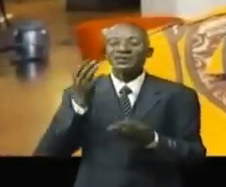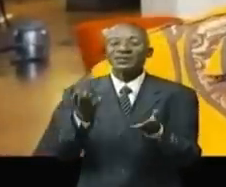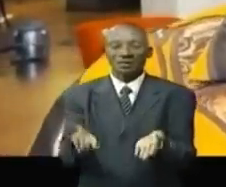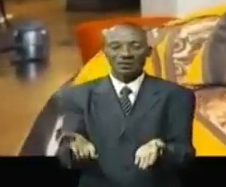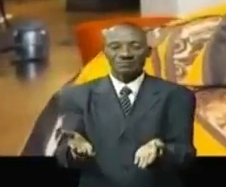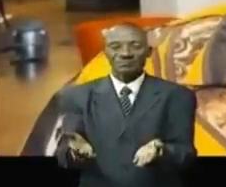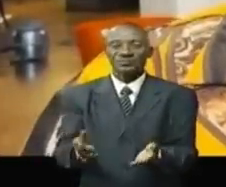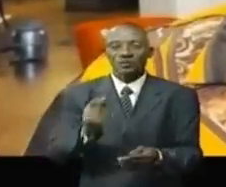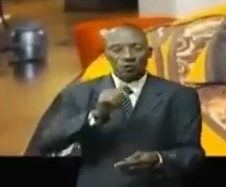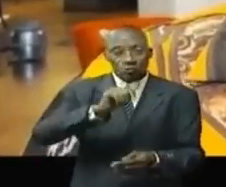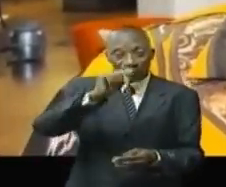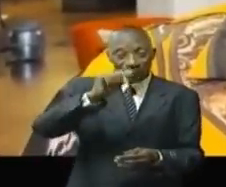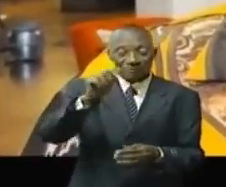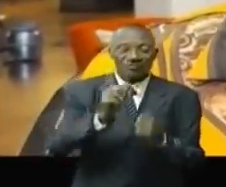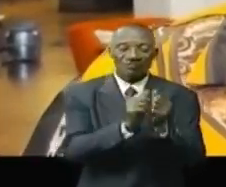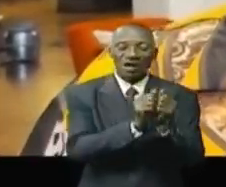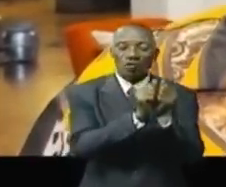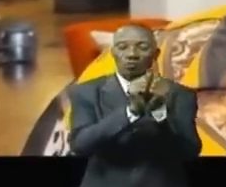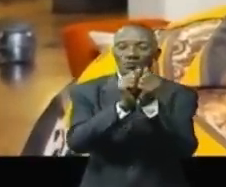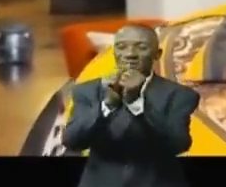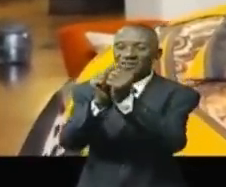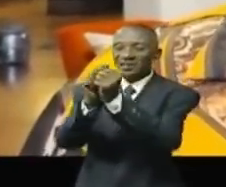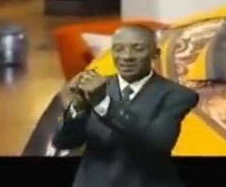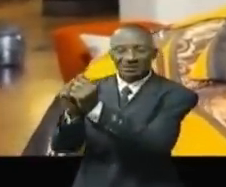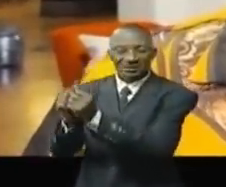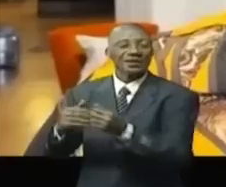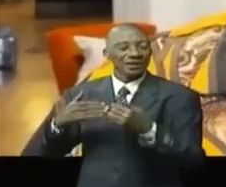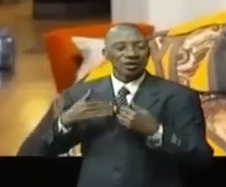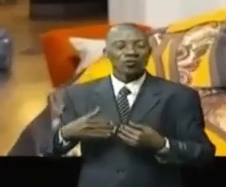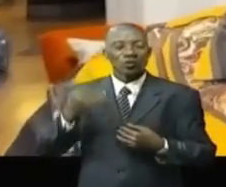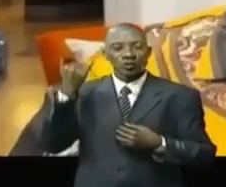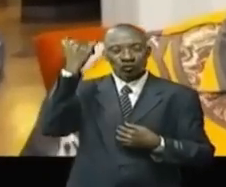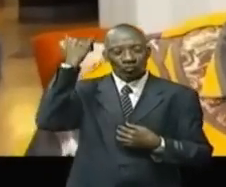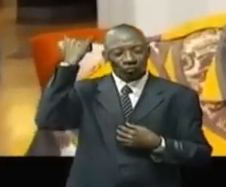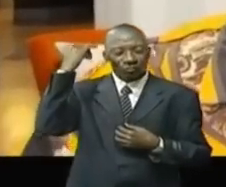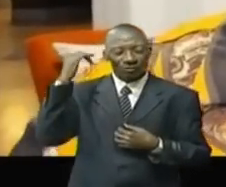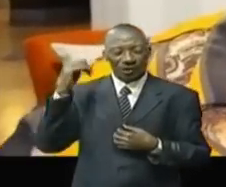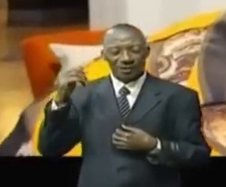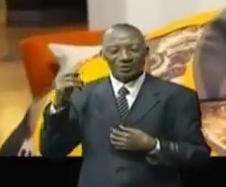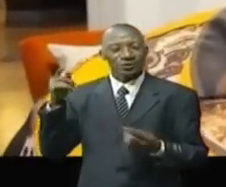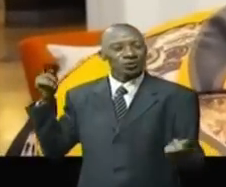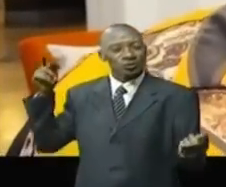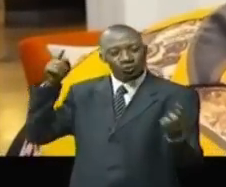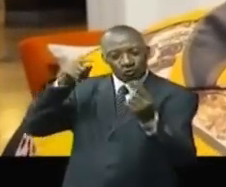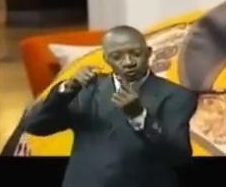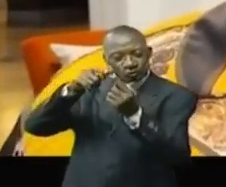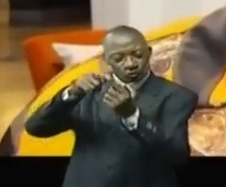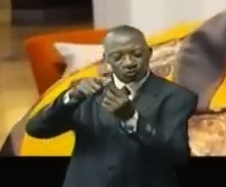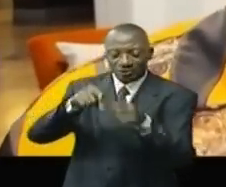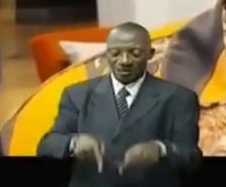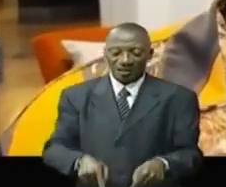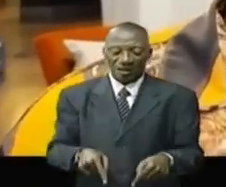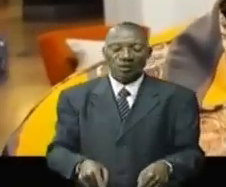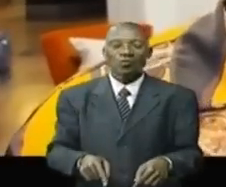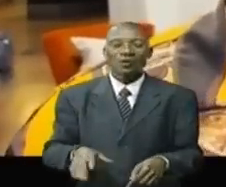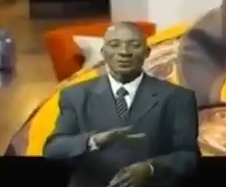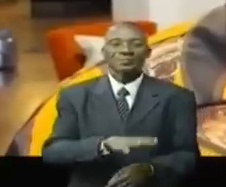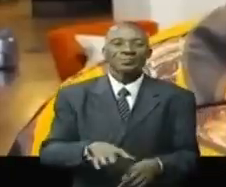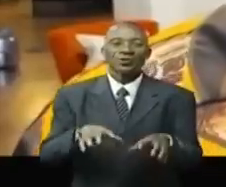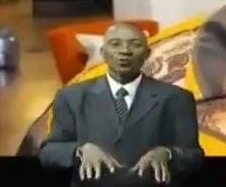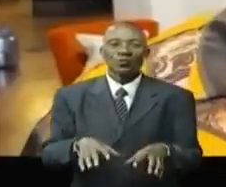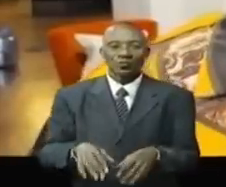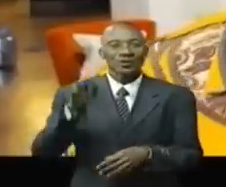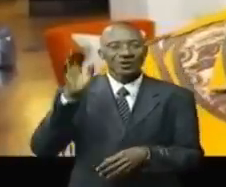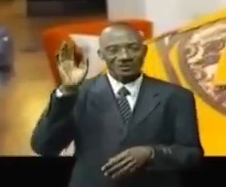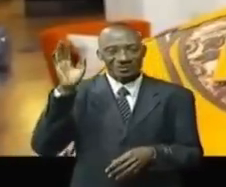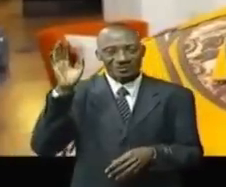de toutes les cérémonies nécessaires afin de ramener maintenant cela au pays. Il y a toute une équipe qui est organisée,